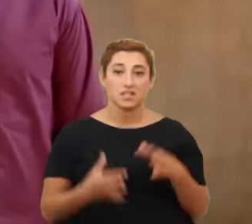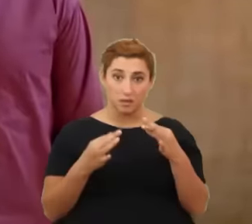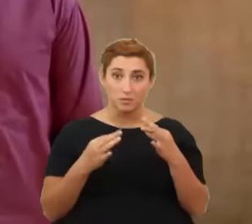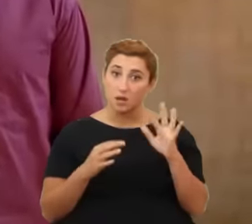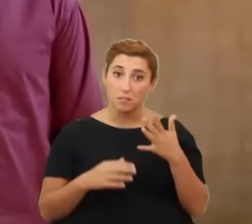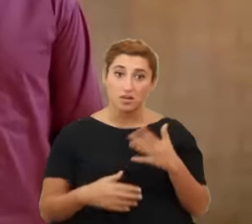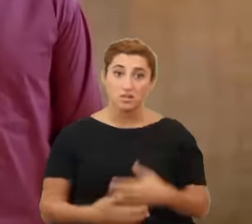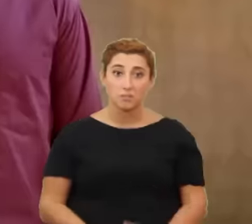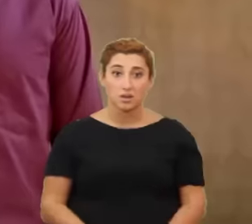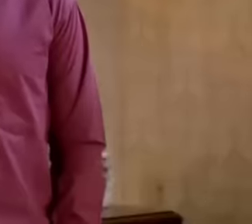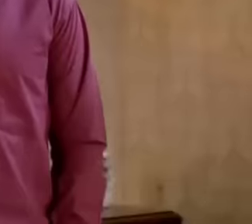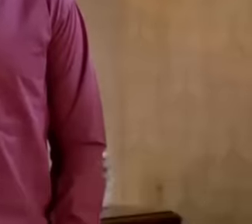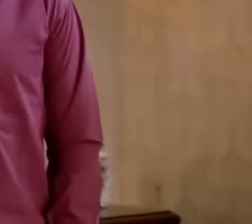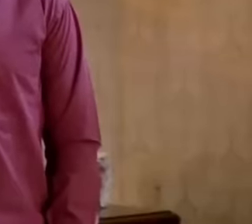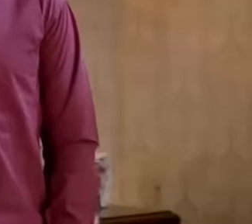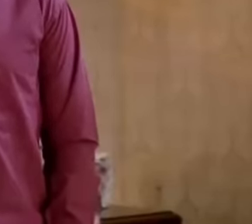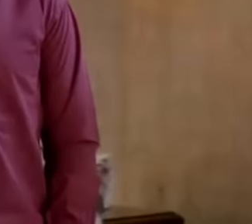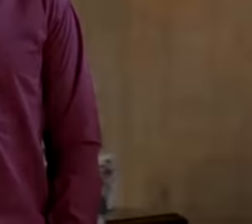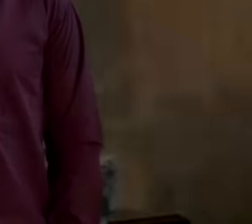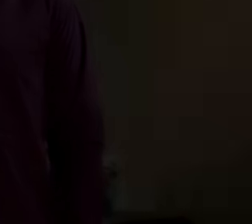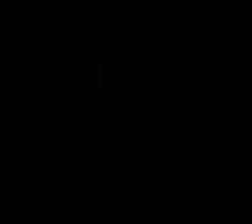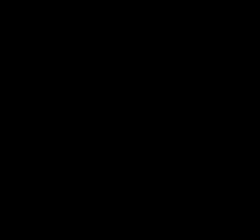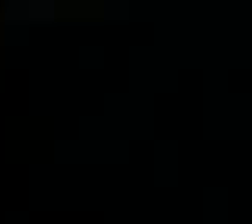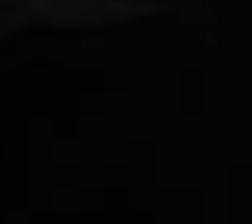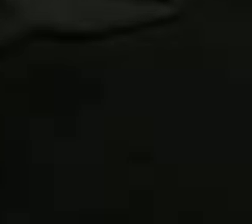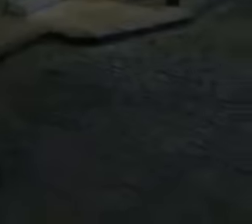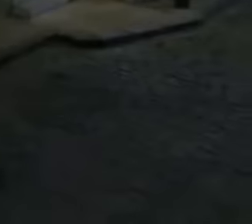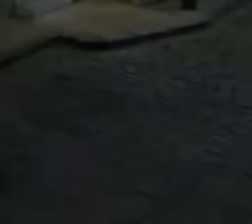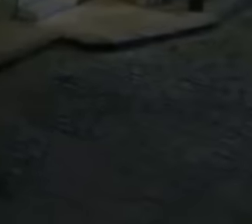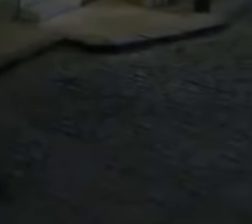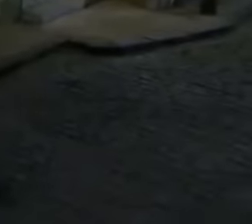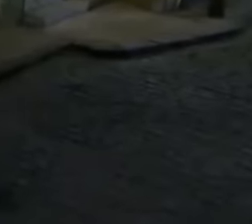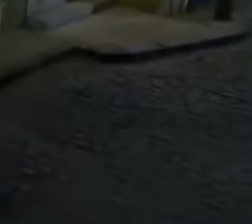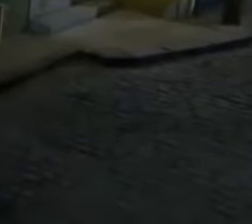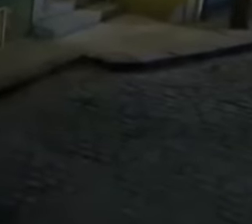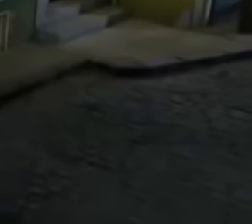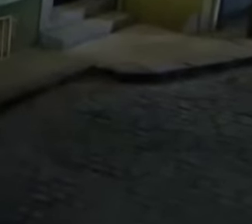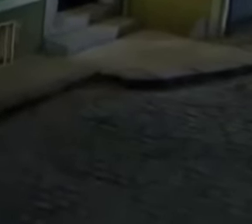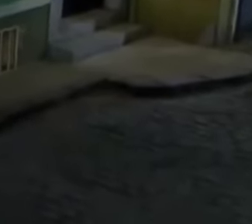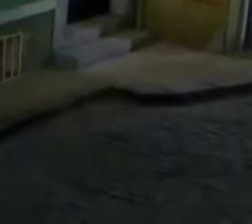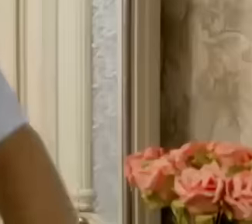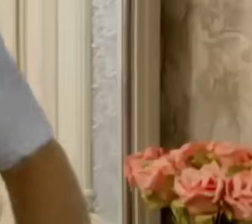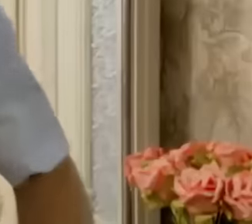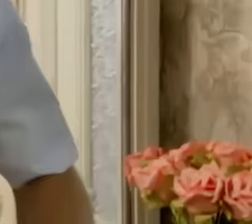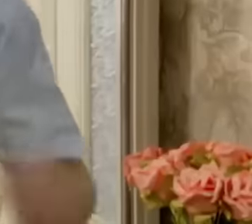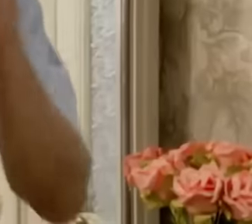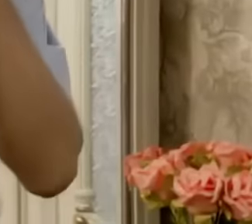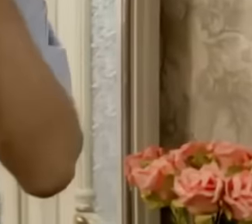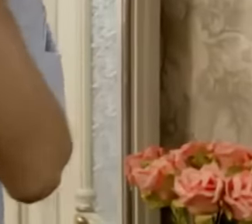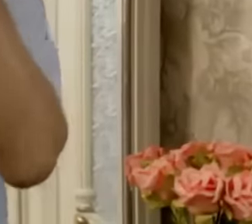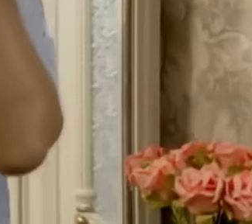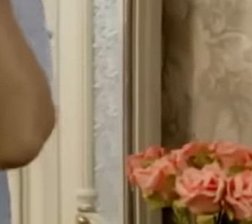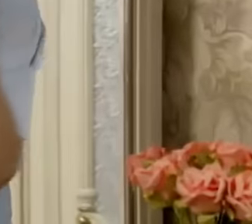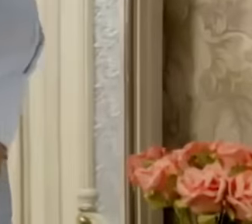Yapıştırsak mı acaba? Emel, ben sana yapacağımı bilirim der gibi kafa sallıyor. Ahmet yatak odasında pijamalarını